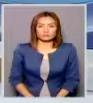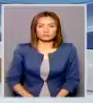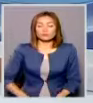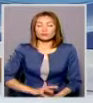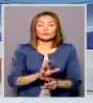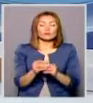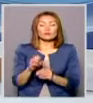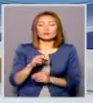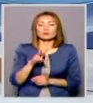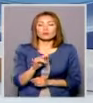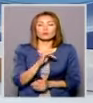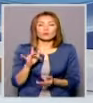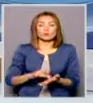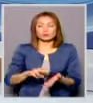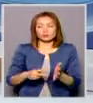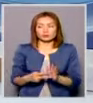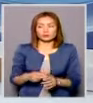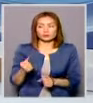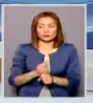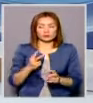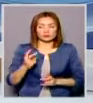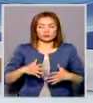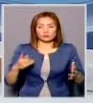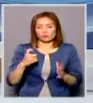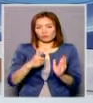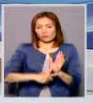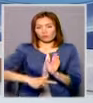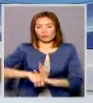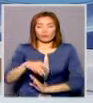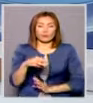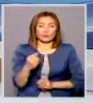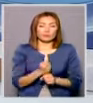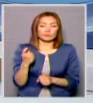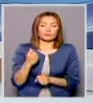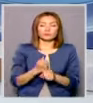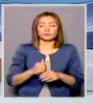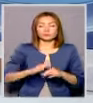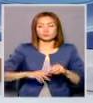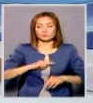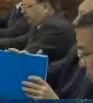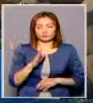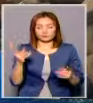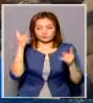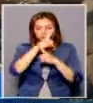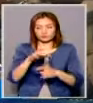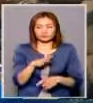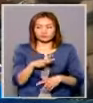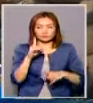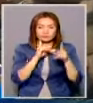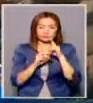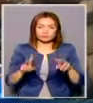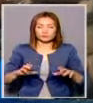В этом году в Атырауской области планируется производство более 170 тонн сельскохозяйственной продукции. Об этом заявил на